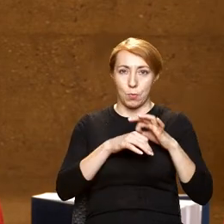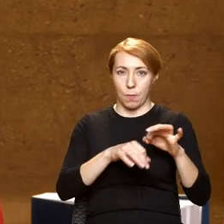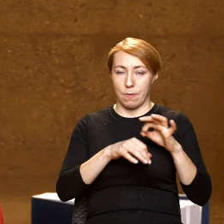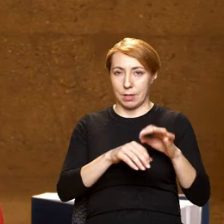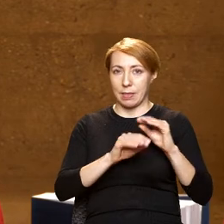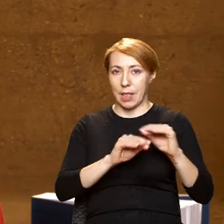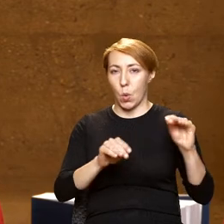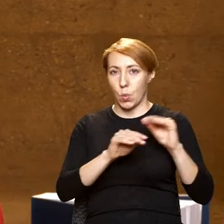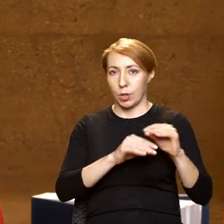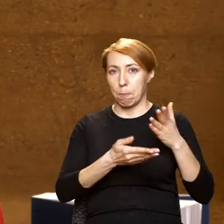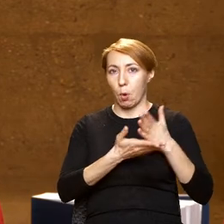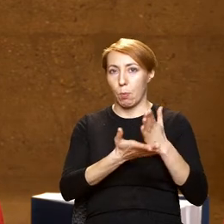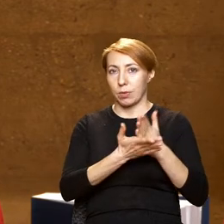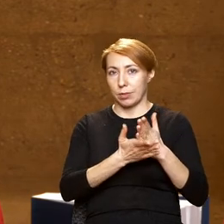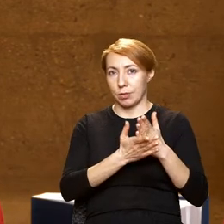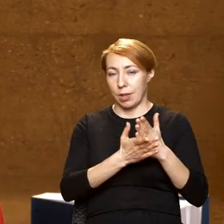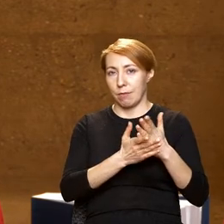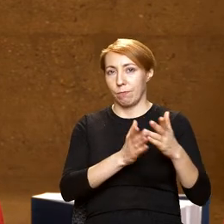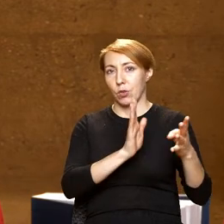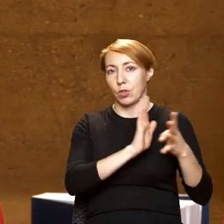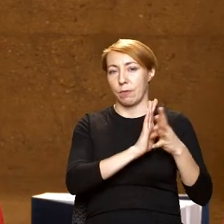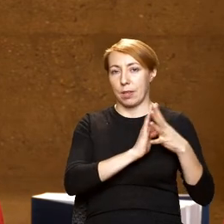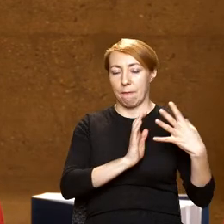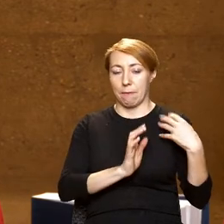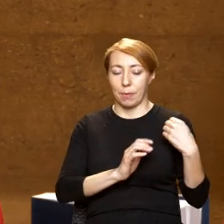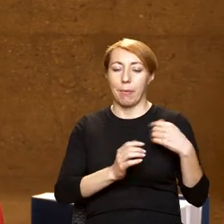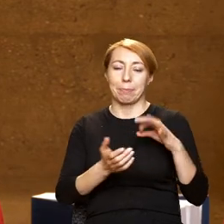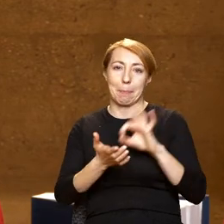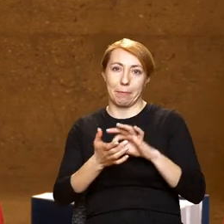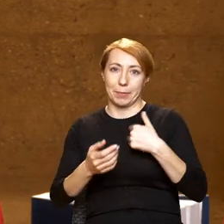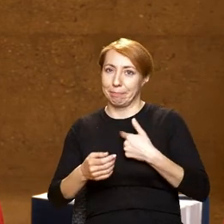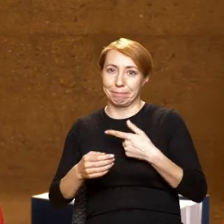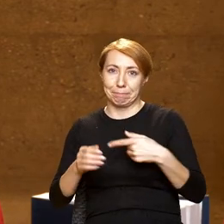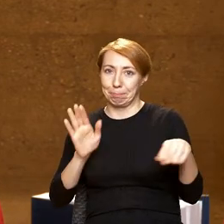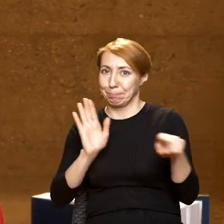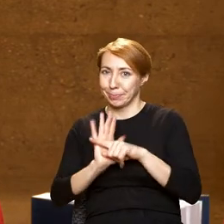z XIX wieku. No więc nie zaliczyłabym. Ale